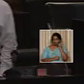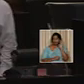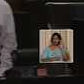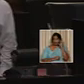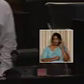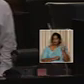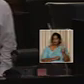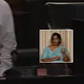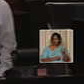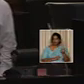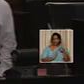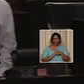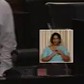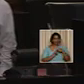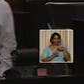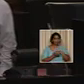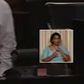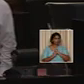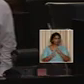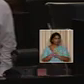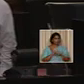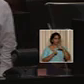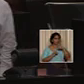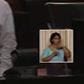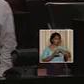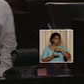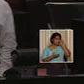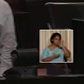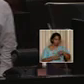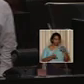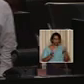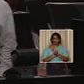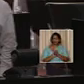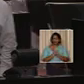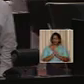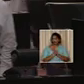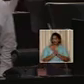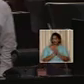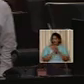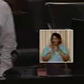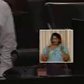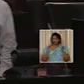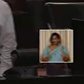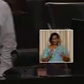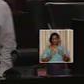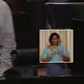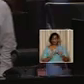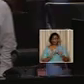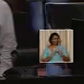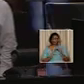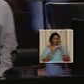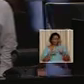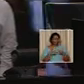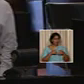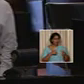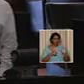විශේෂයෙන්ම දකුණු පළාතේ ගාල්ල දිස්ත්‍රික්කයේ මාතර ප්‍රධානව පාතාලය විශාල වශයෙන් හිස එසවීමක් ඇති වෙලා